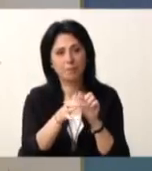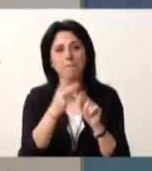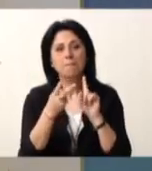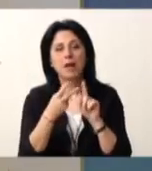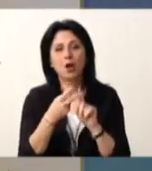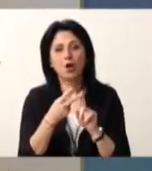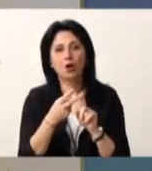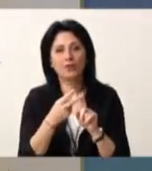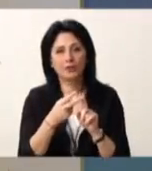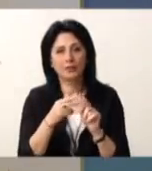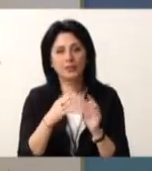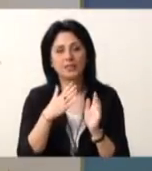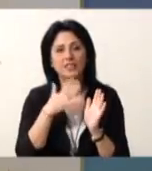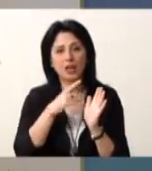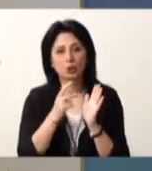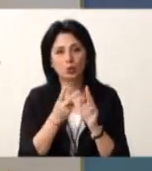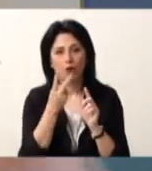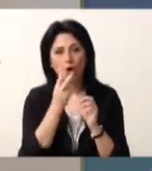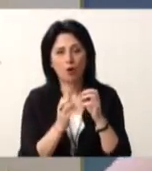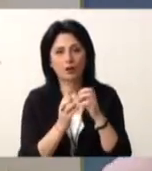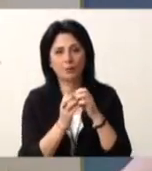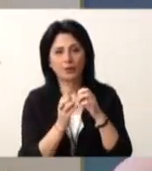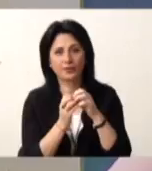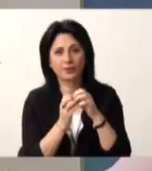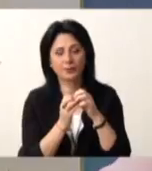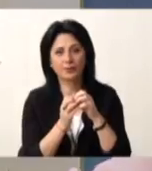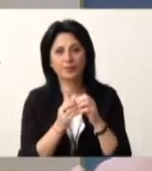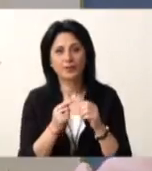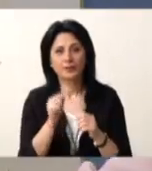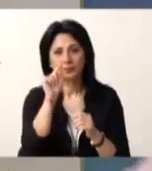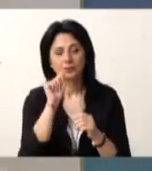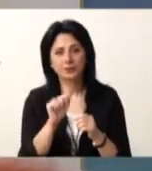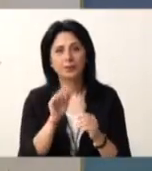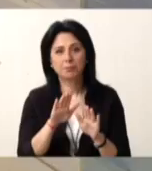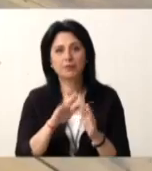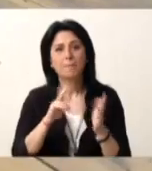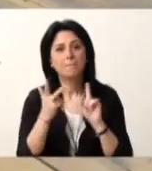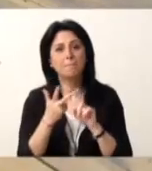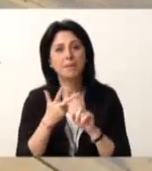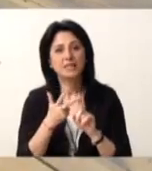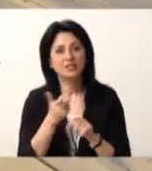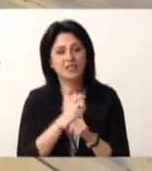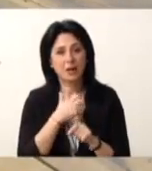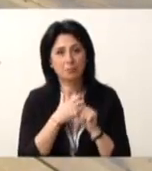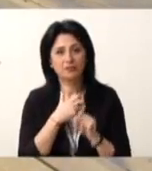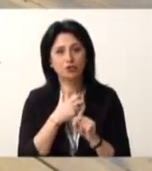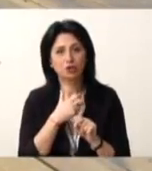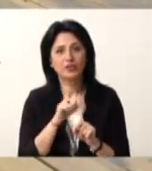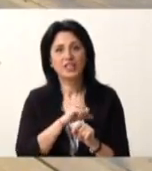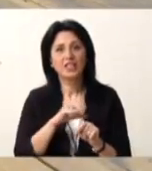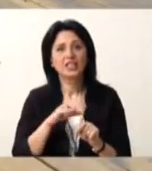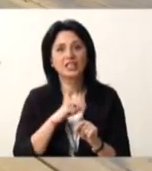მეორე სასულის გაორკაპების ადგილას გვაქვს დაახლოებით, და მესამე, რომელიც ძალიან მნიშვნელოვანია,